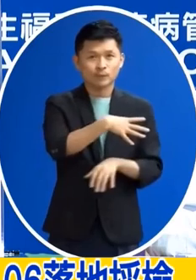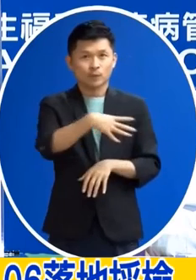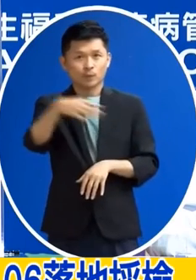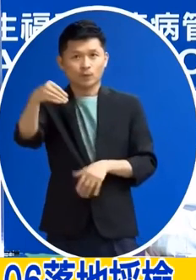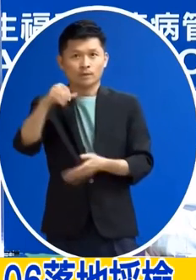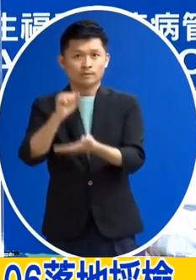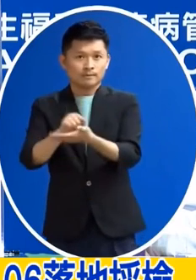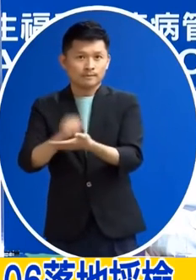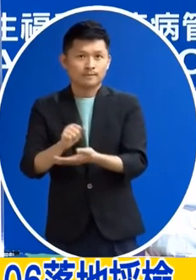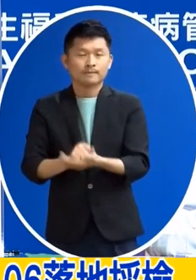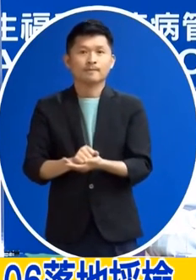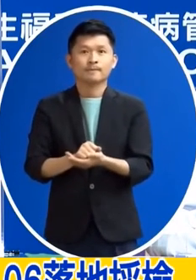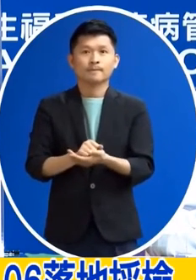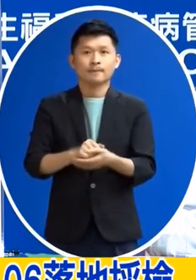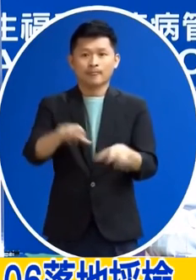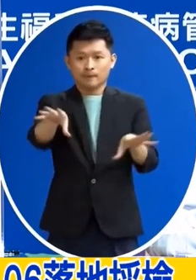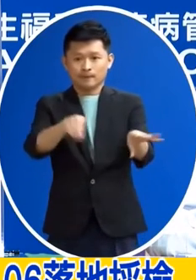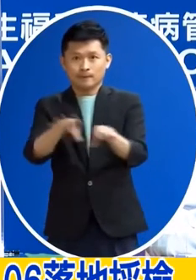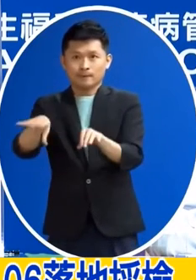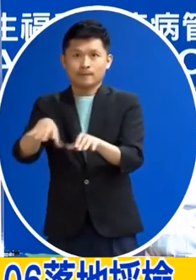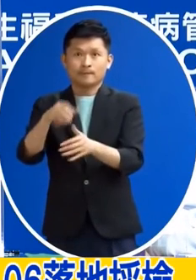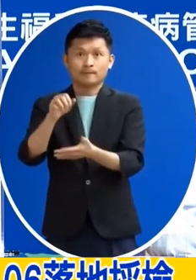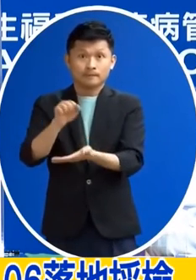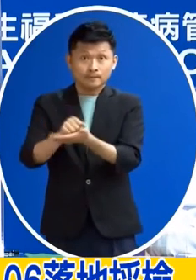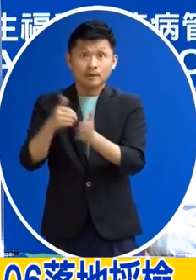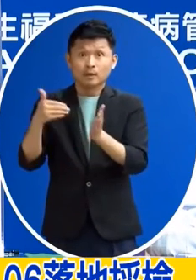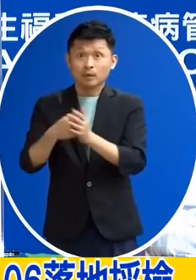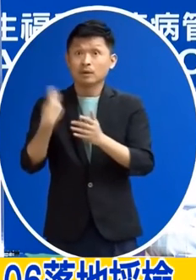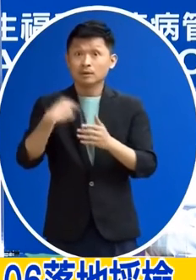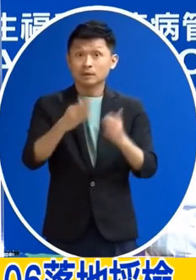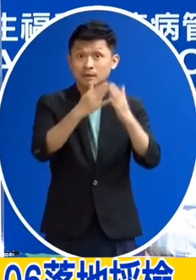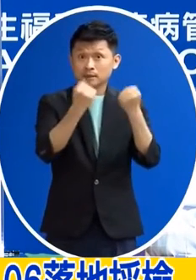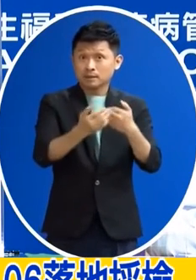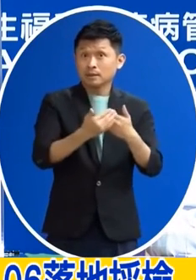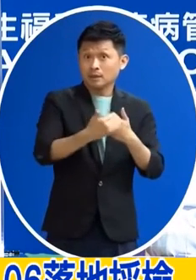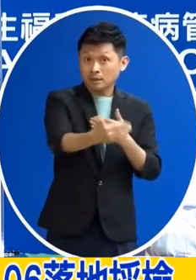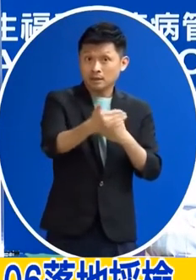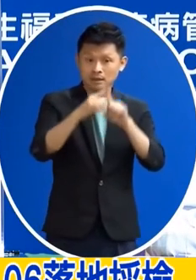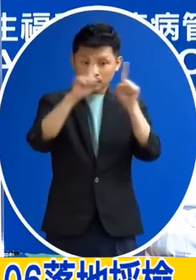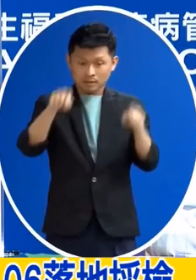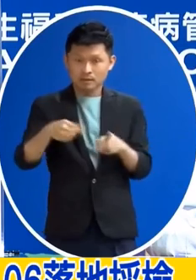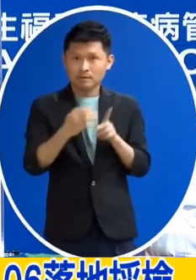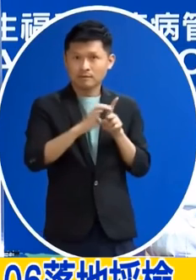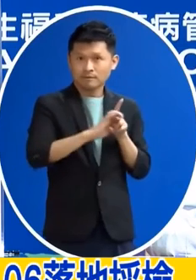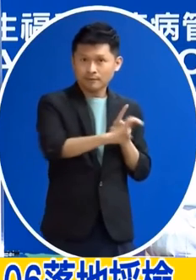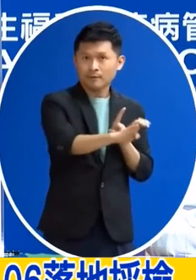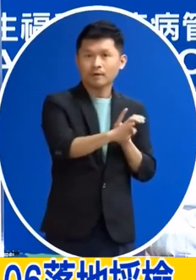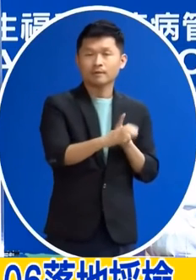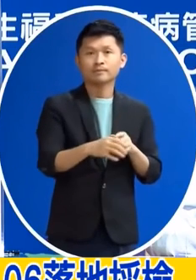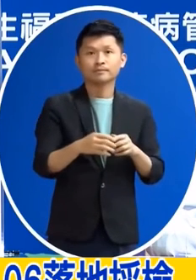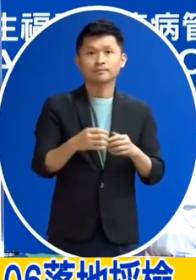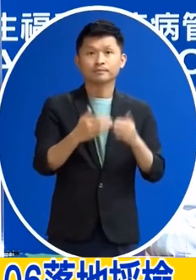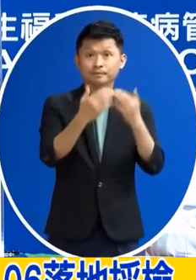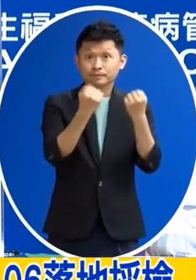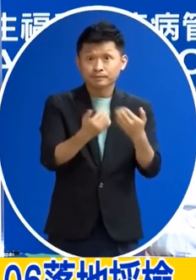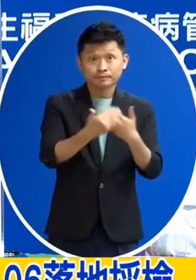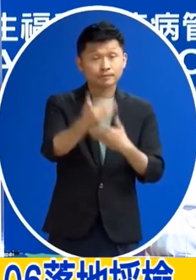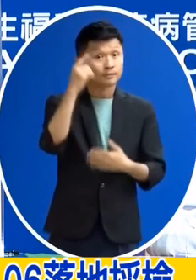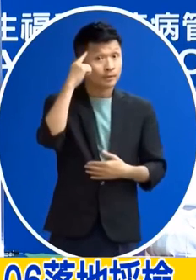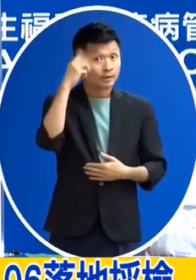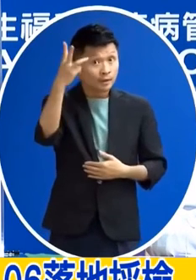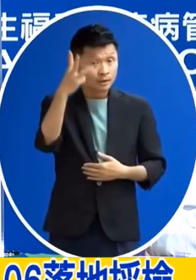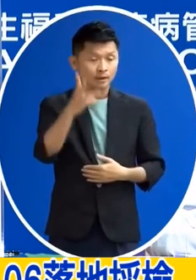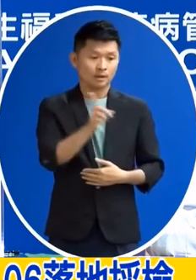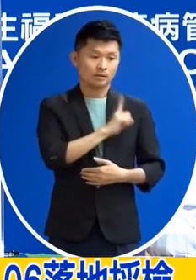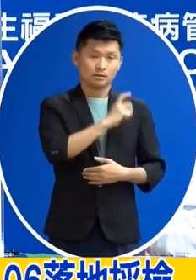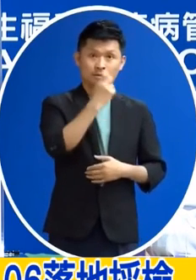式直接来开立居隔单，然后居隔的天数就是3天的居隔，4天